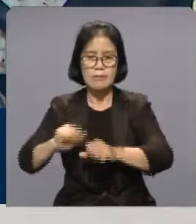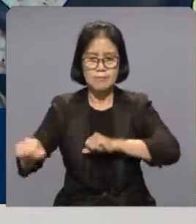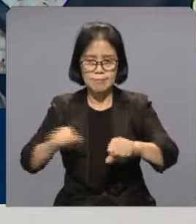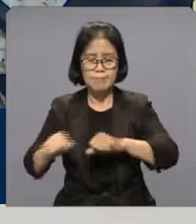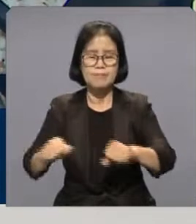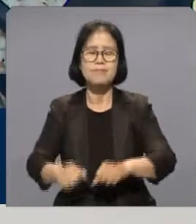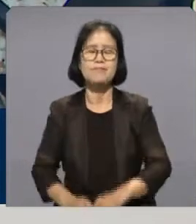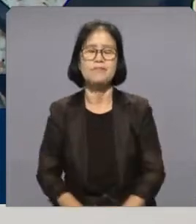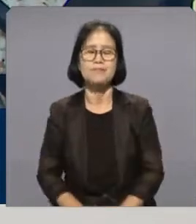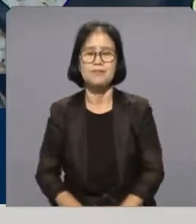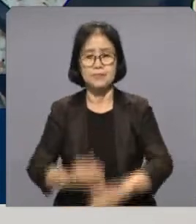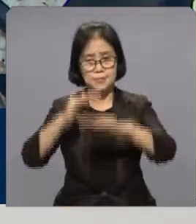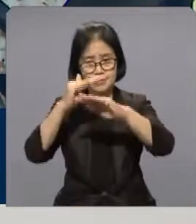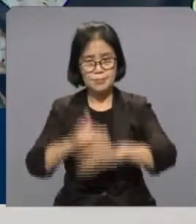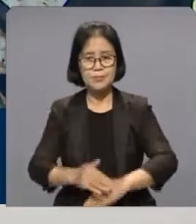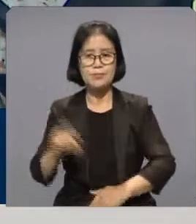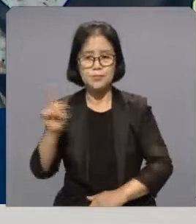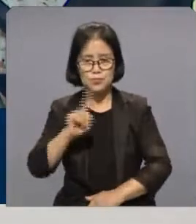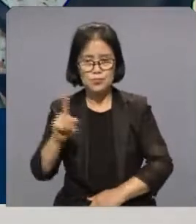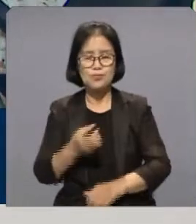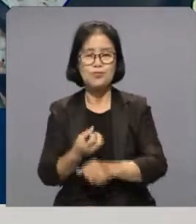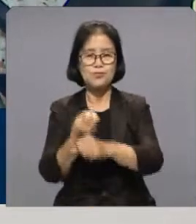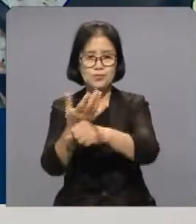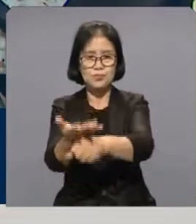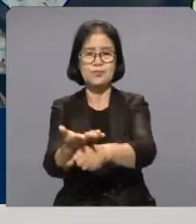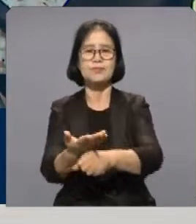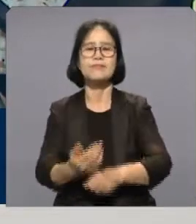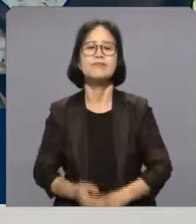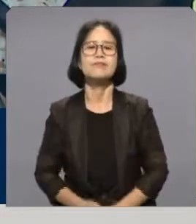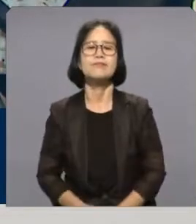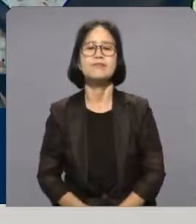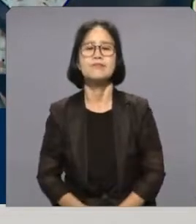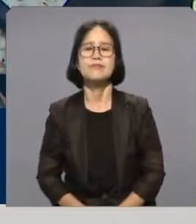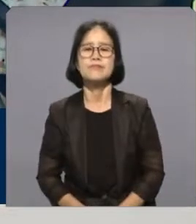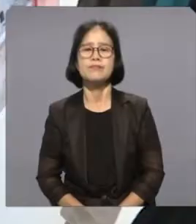나섰습니다. 어떤 내용인지 신종한 기자가 전해드립니다.